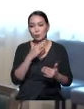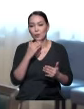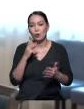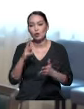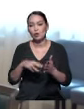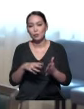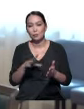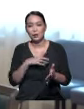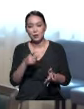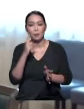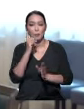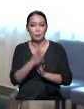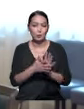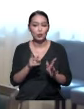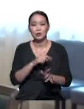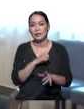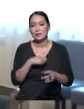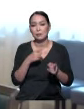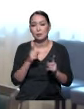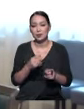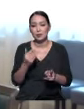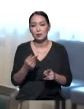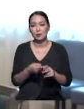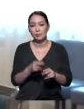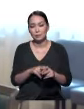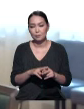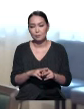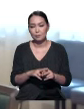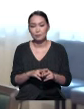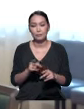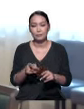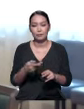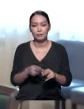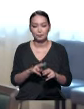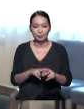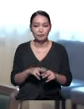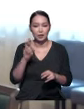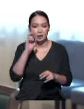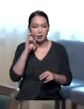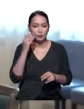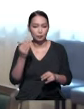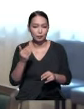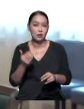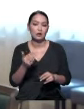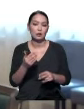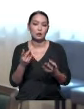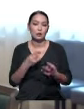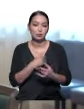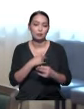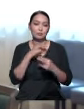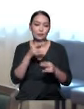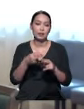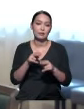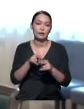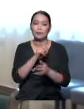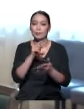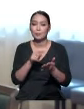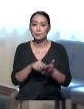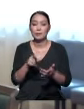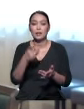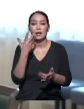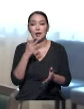уже понимаешь, что на самом деле государство – это надежная такая опора, поддержка государства, когда ты можешь обратиться к каким-то вопросам, когда ты